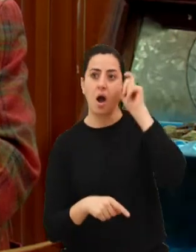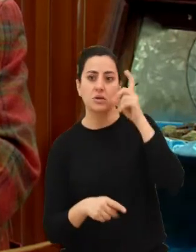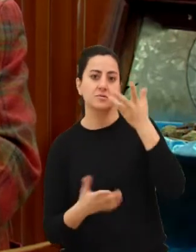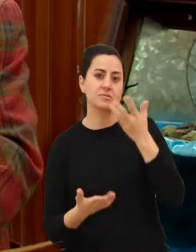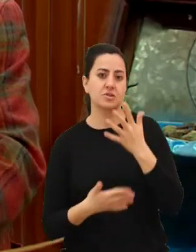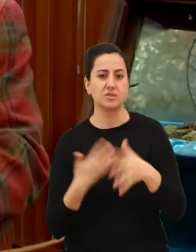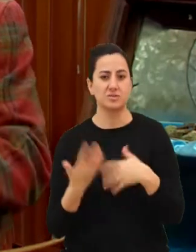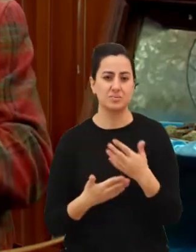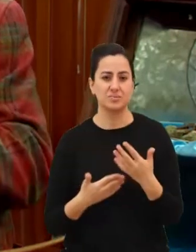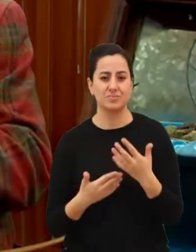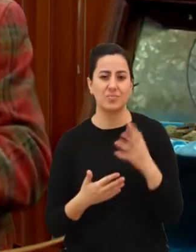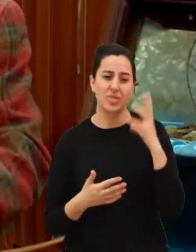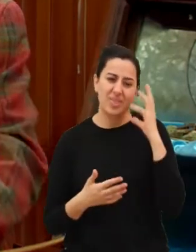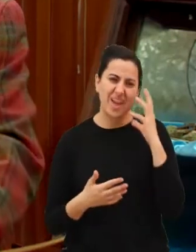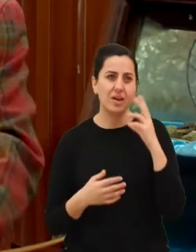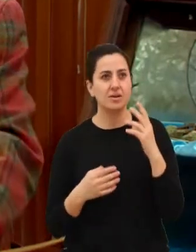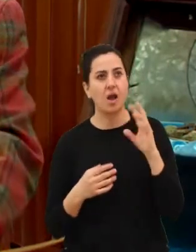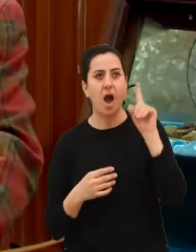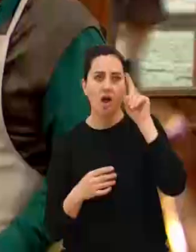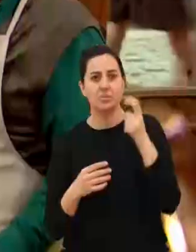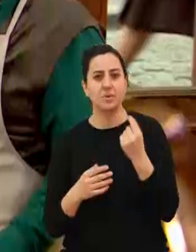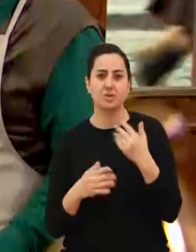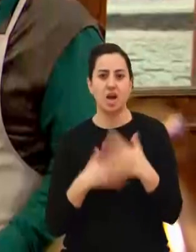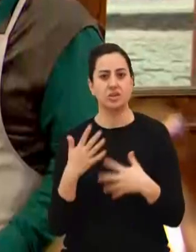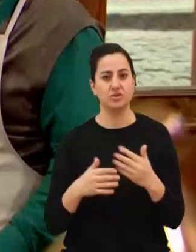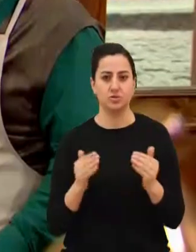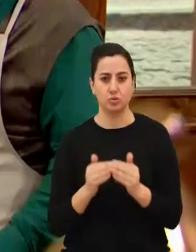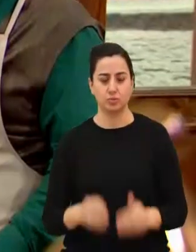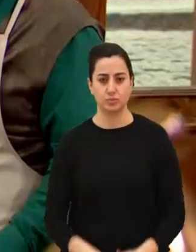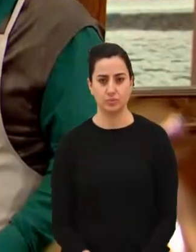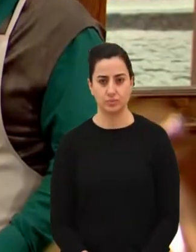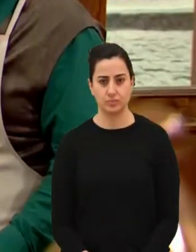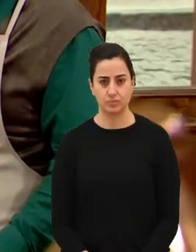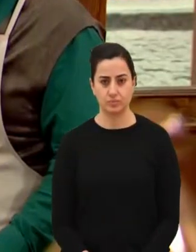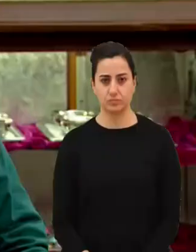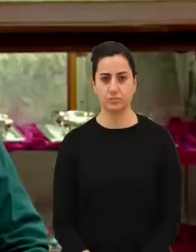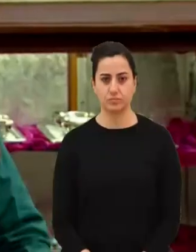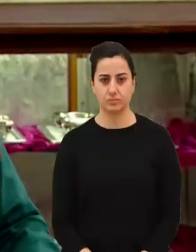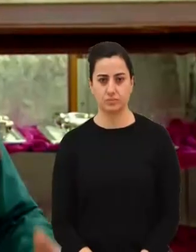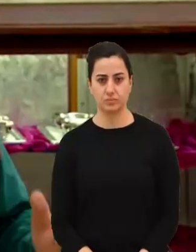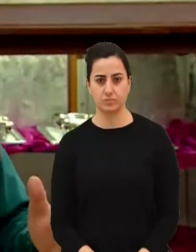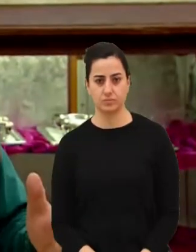bazen biraz delilik yapmakta fayda var. Ne dediğini idrak edemediler.